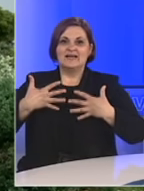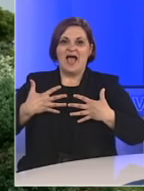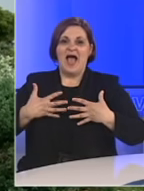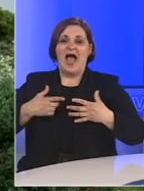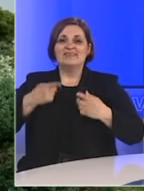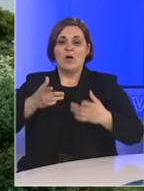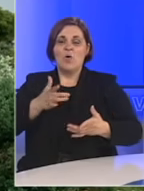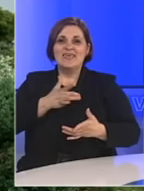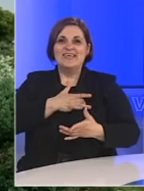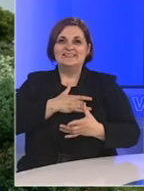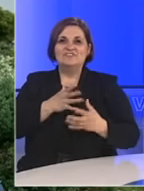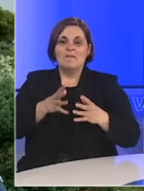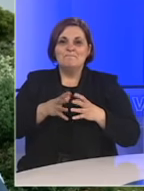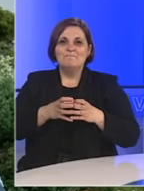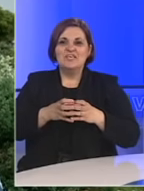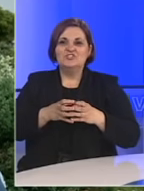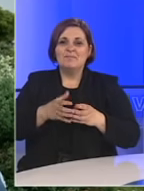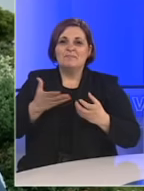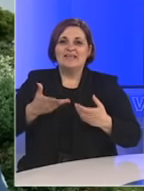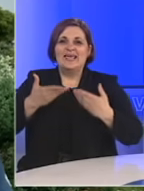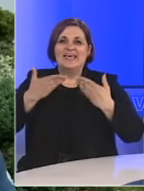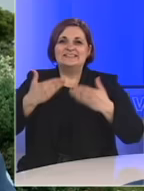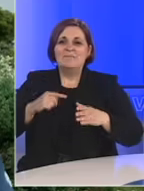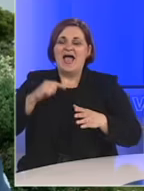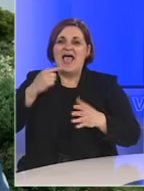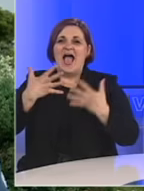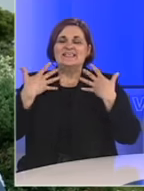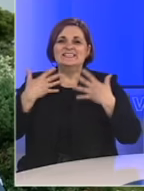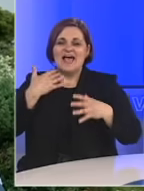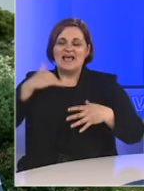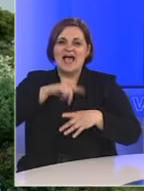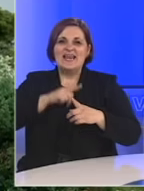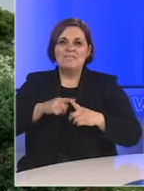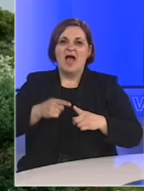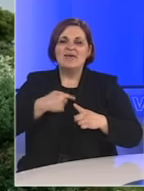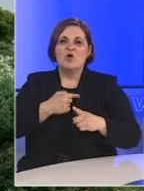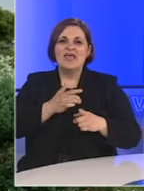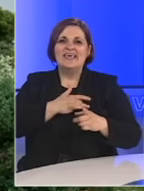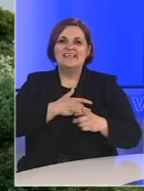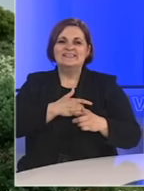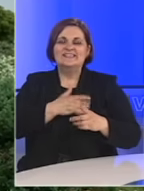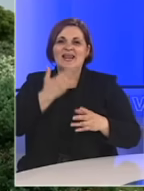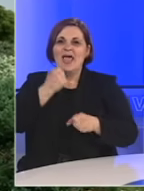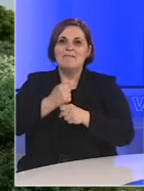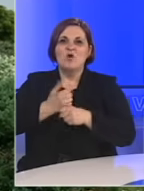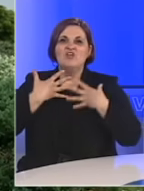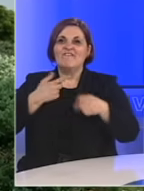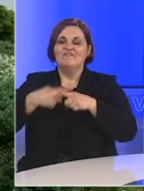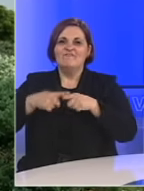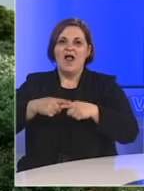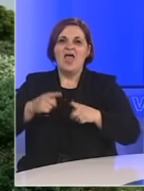tkiva, pa tako i srčani mišić, biva slabije opskrbljen te može dovesti do čak i srčanog udara.